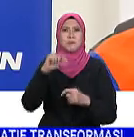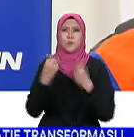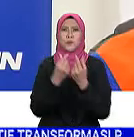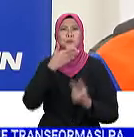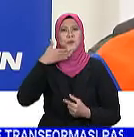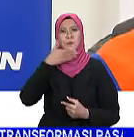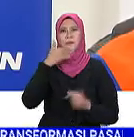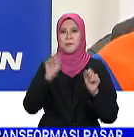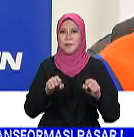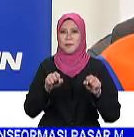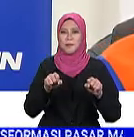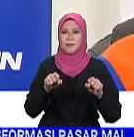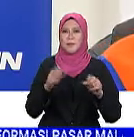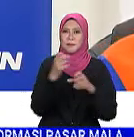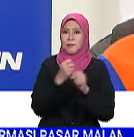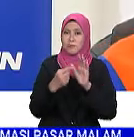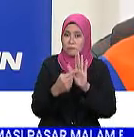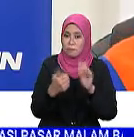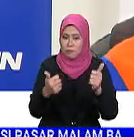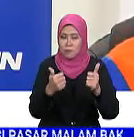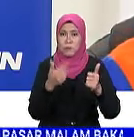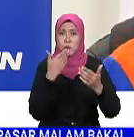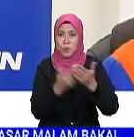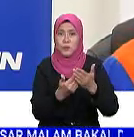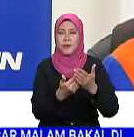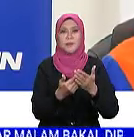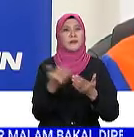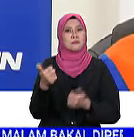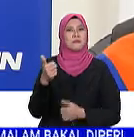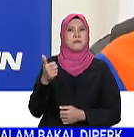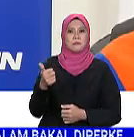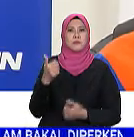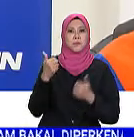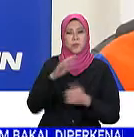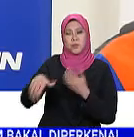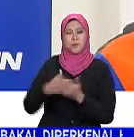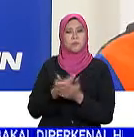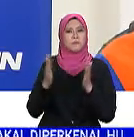Jadi kalau mereka dapat menunjukkan tu, itu satu tanda yang baik untuk mereka semua.